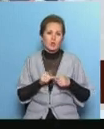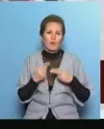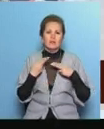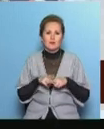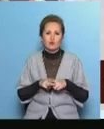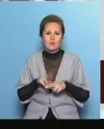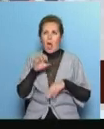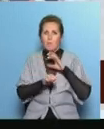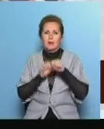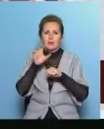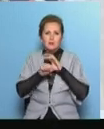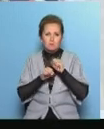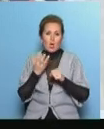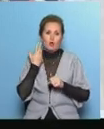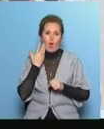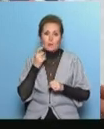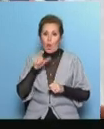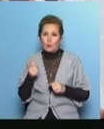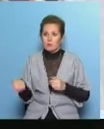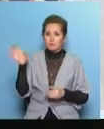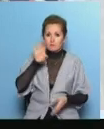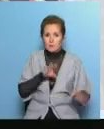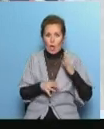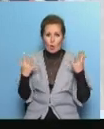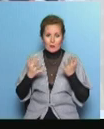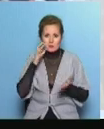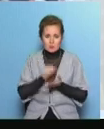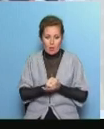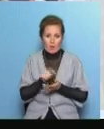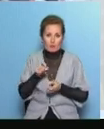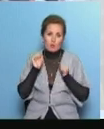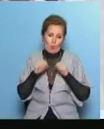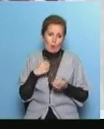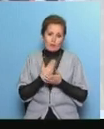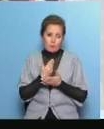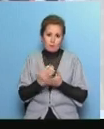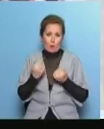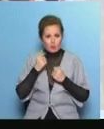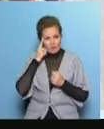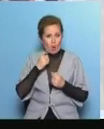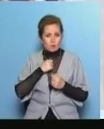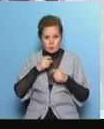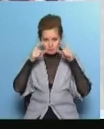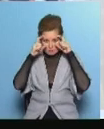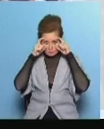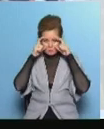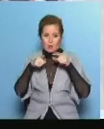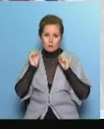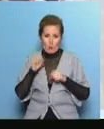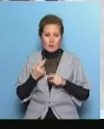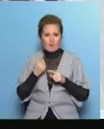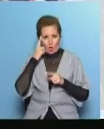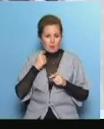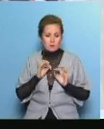альпинизм, когда люди, у них заняты руки, и они не могут, например, получить информацию с мультиметра. Эту информацию мы можем